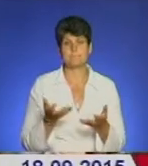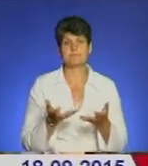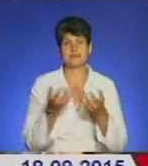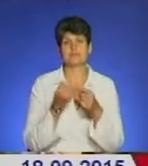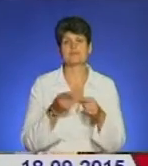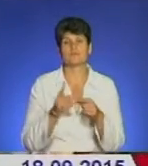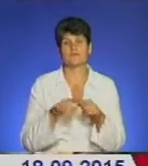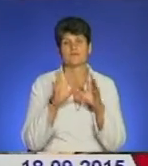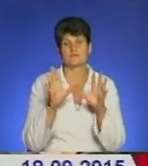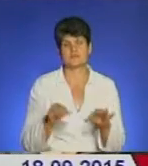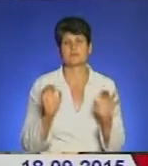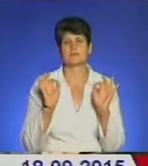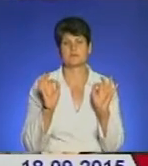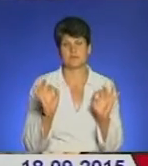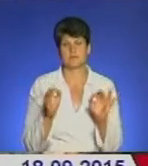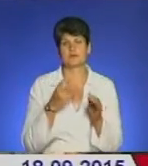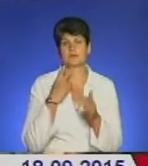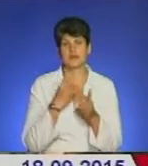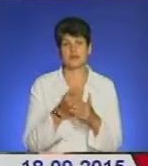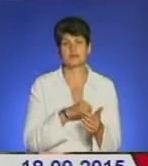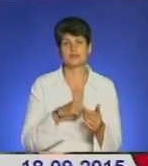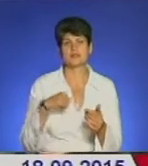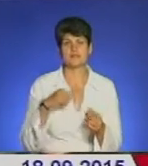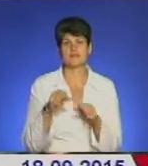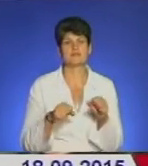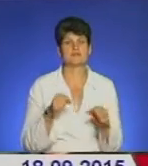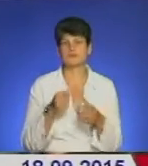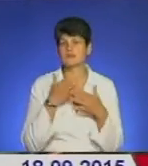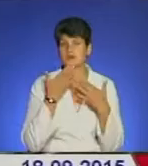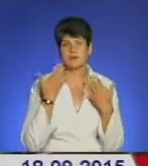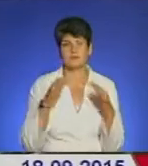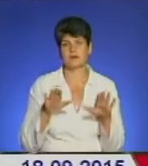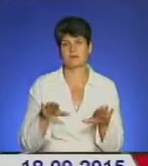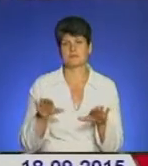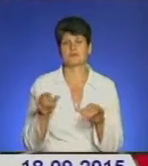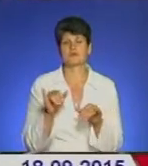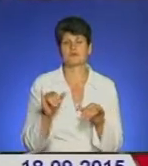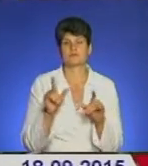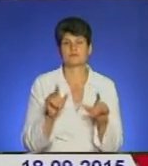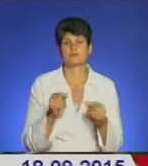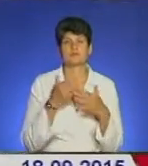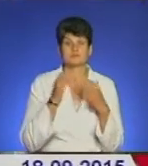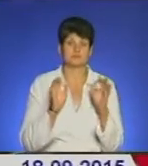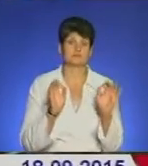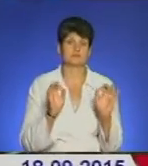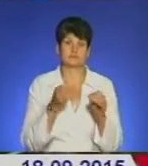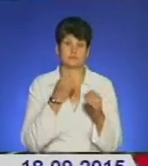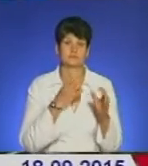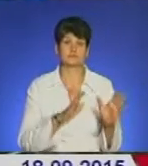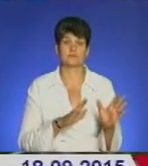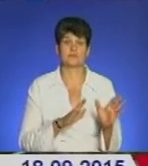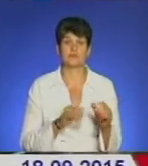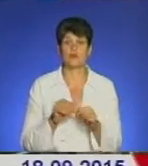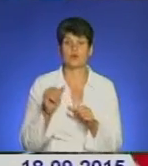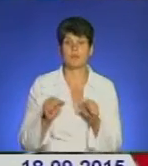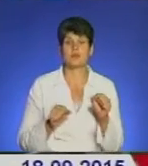все правильно, бо бачите самі, для велосипедистів немає місця, де там їм це, тобто нормально. Але деякі водії скаржаться,